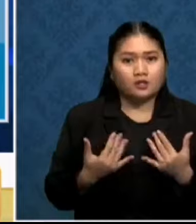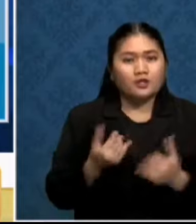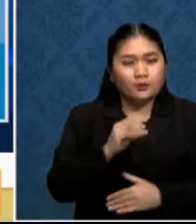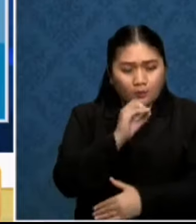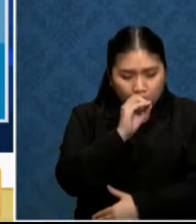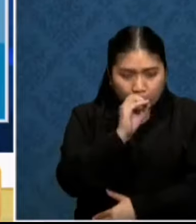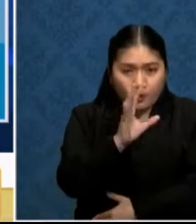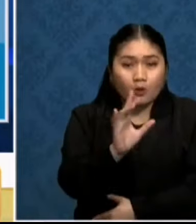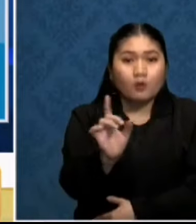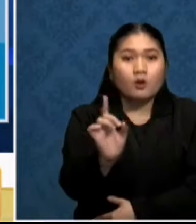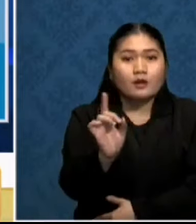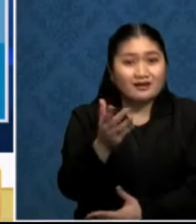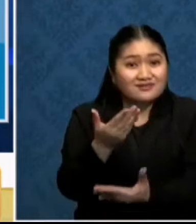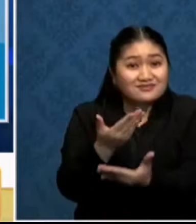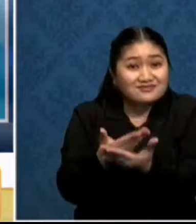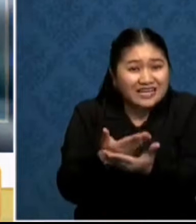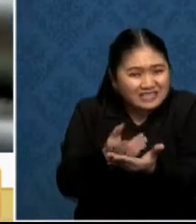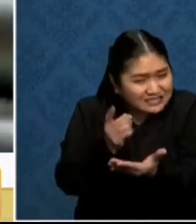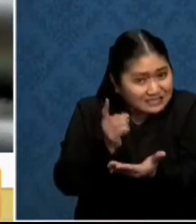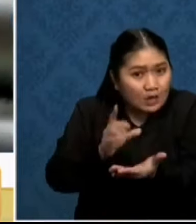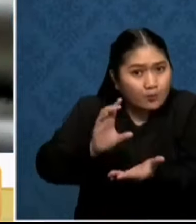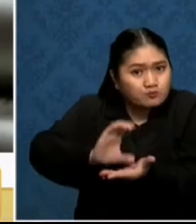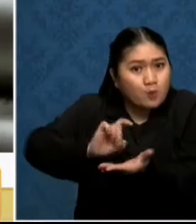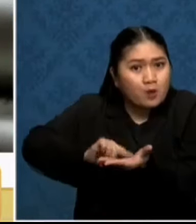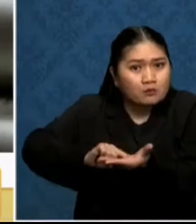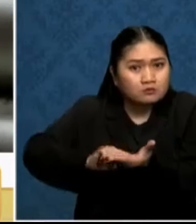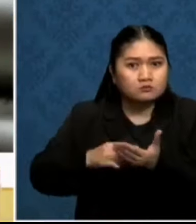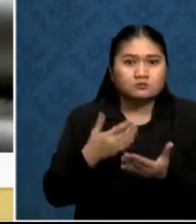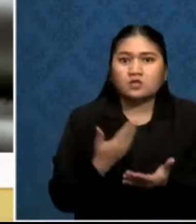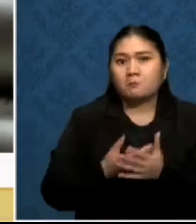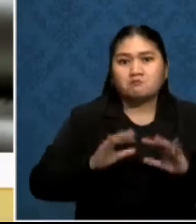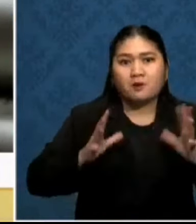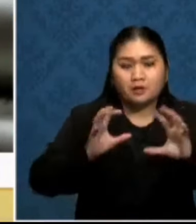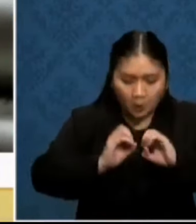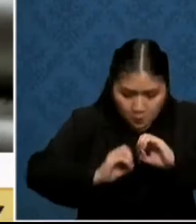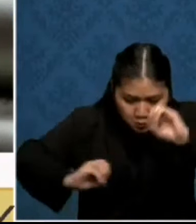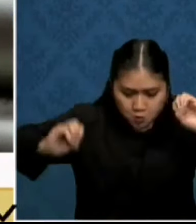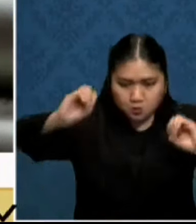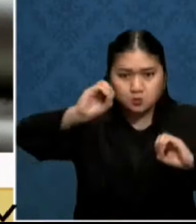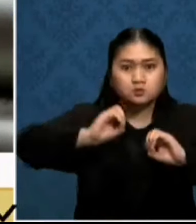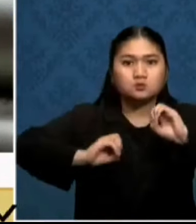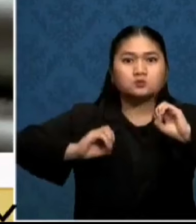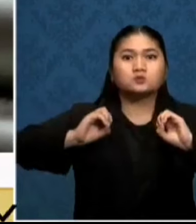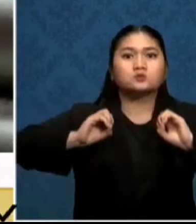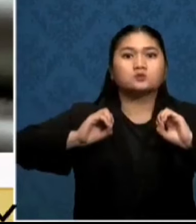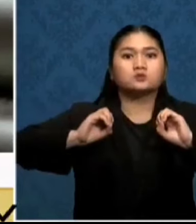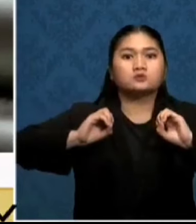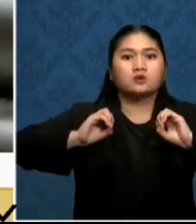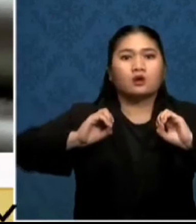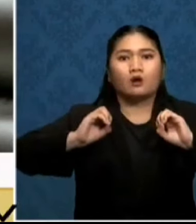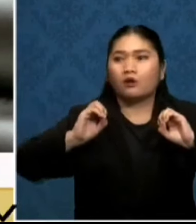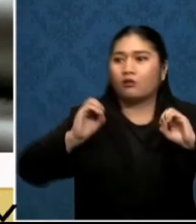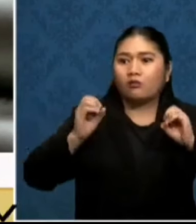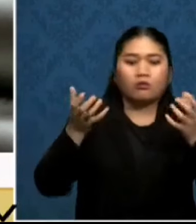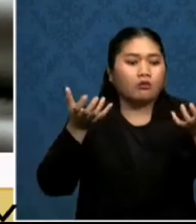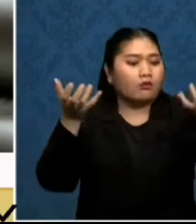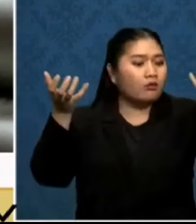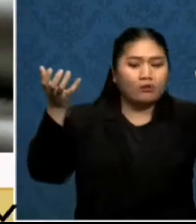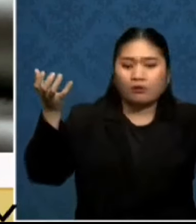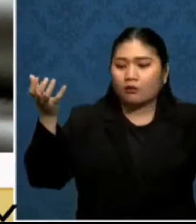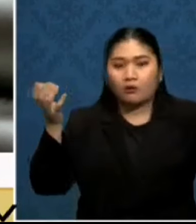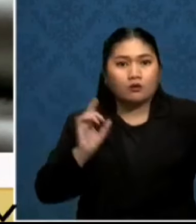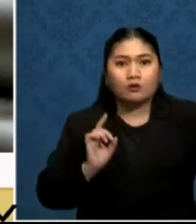เรียนเม็ดเงินจริงยังไม่มีสักบาทเดียวยังล่องลอยอยู่ใน